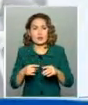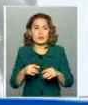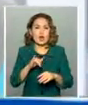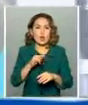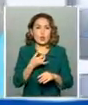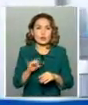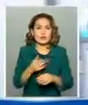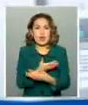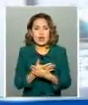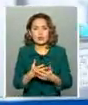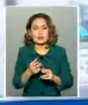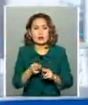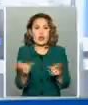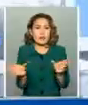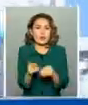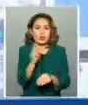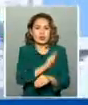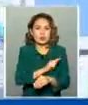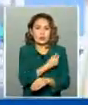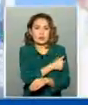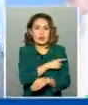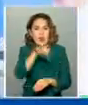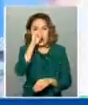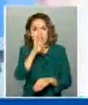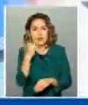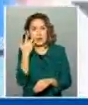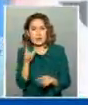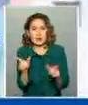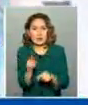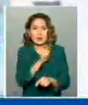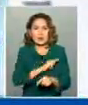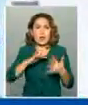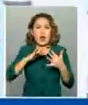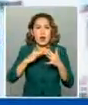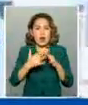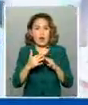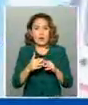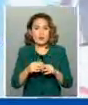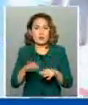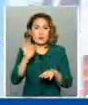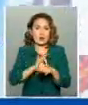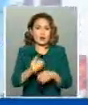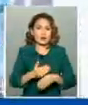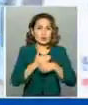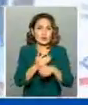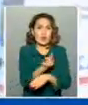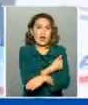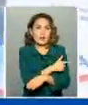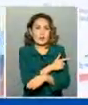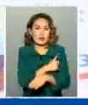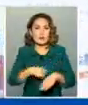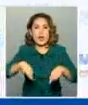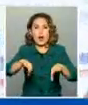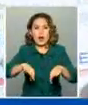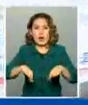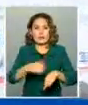жетекші клиникалармен байланыс орнатқан. 3 емдеу диагностикалық пойызы Шалғайдағы ауыл тұрғындарына көмек көрсетуге шықса, медициналық кешен